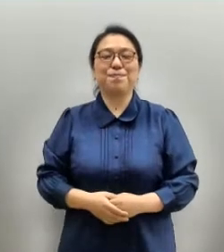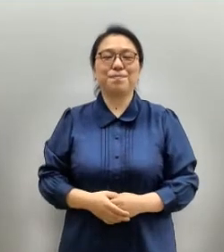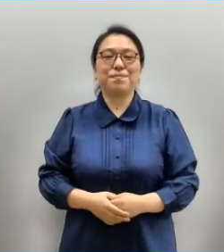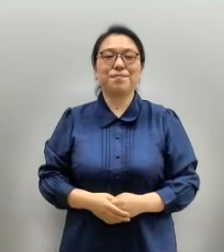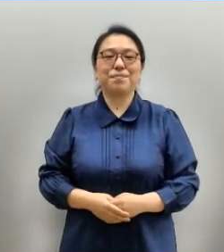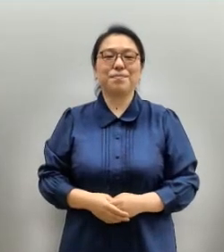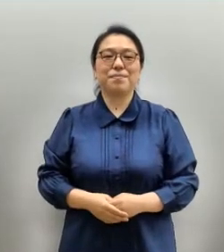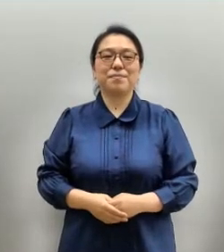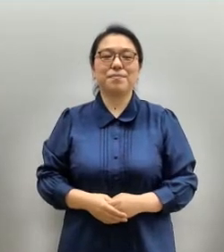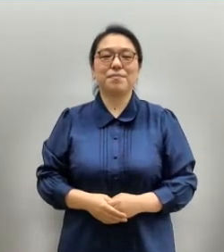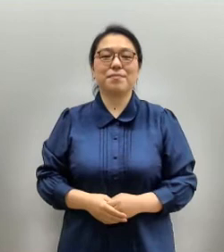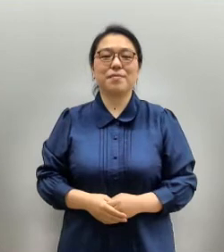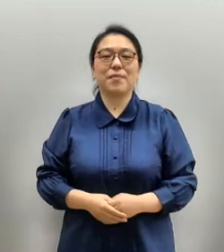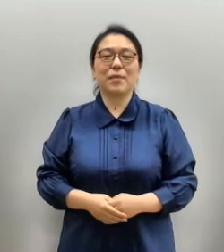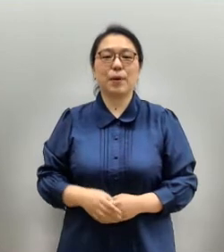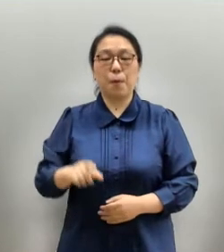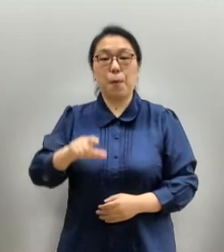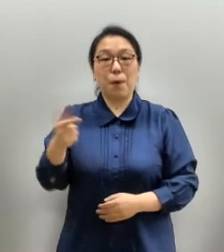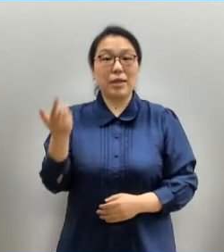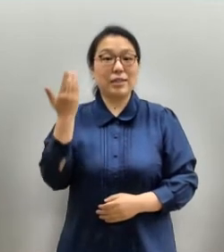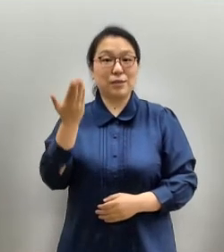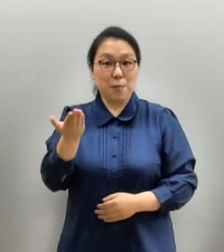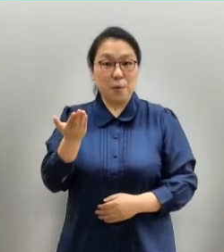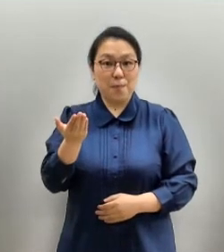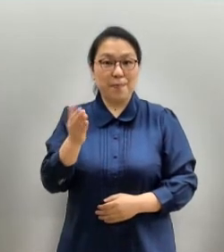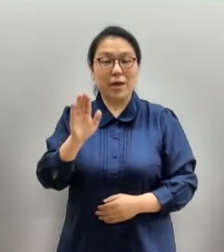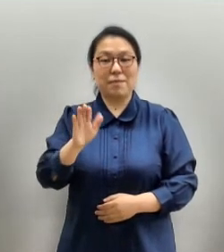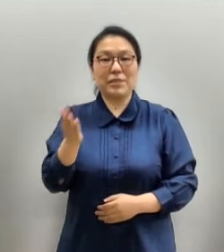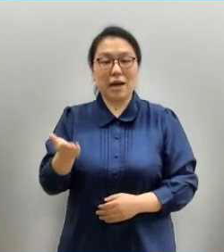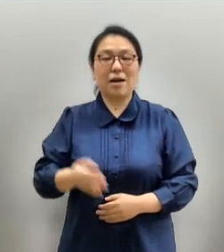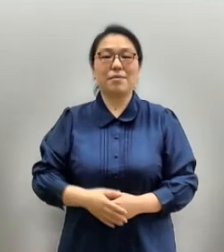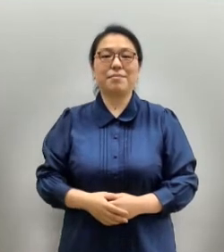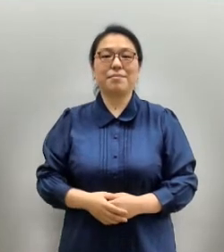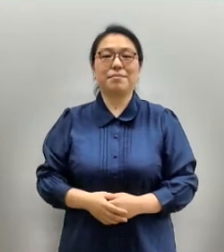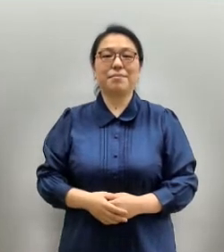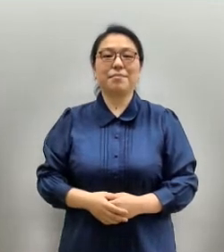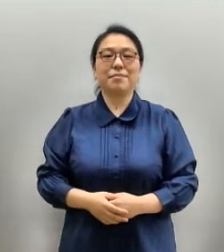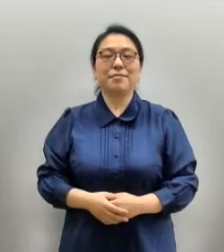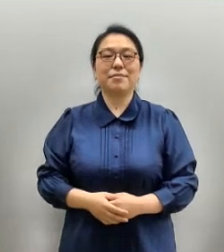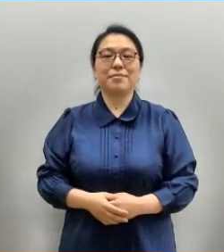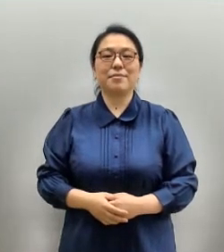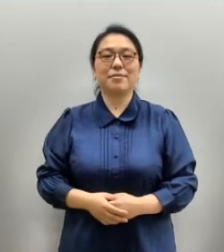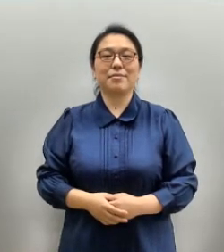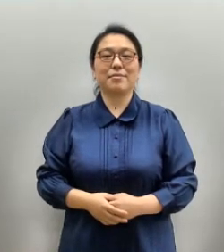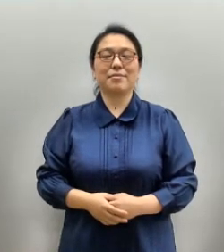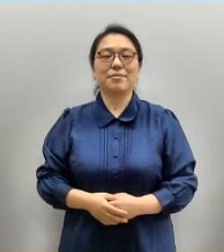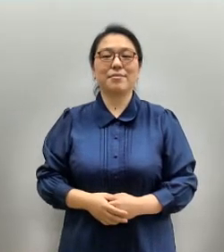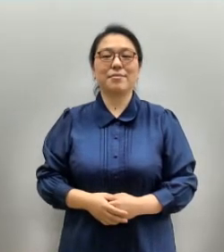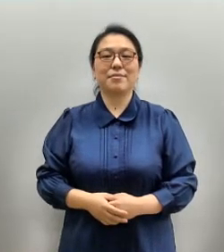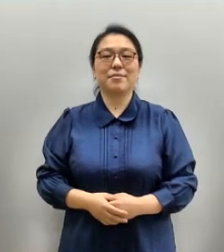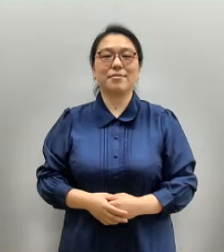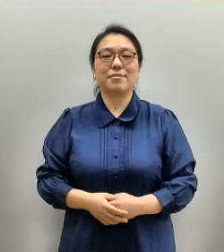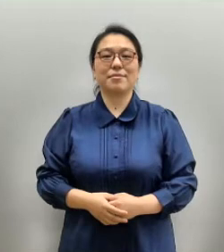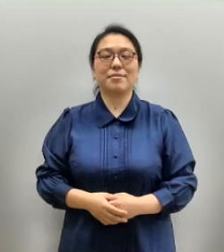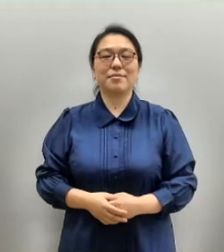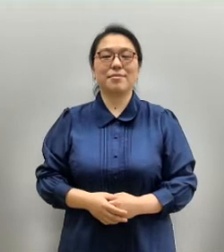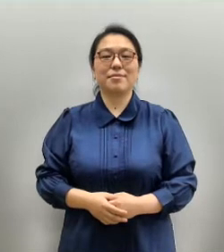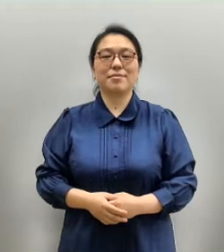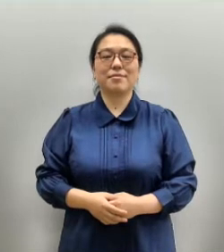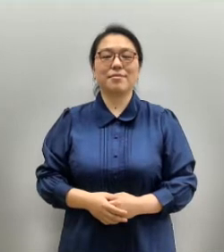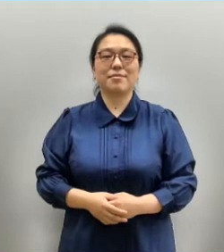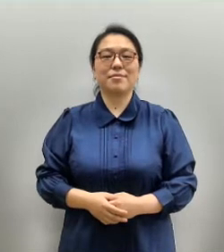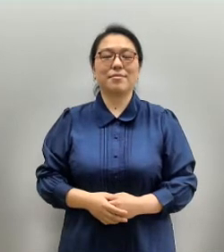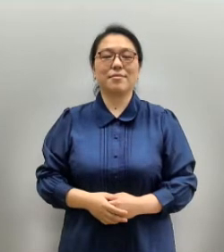ございます。 それでは他に質問をお受けいたします。質問のある方は挙手の上、名乗